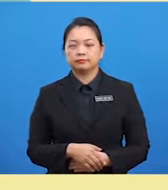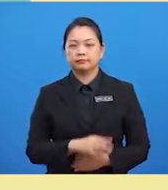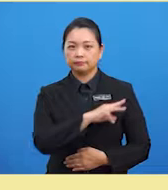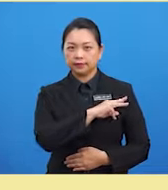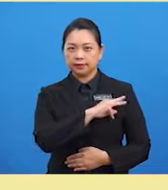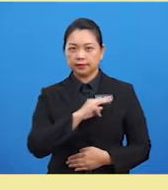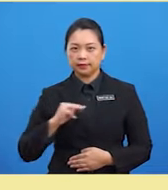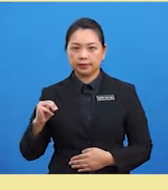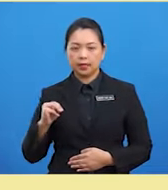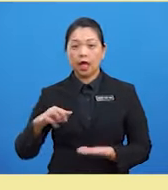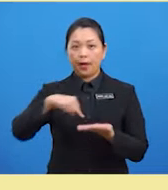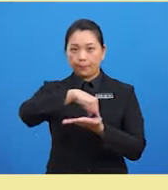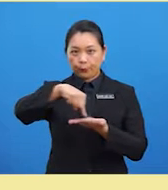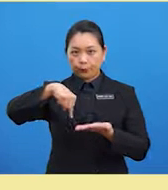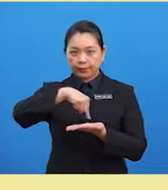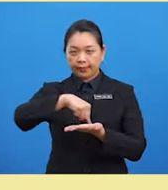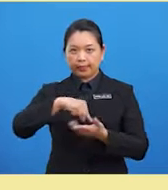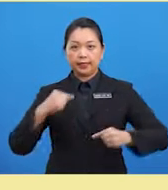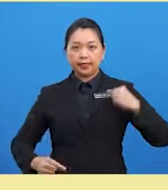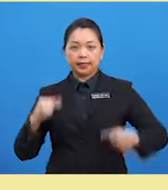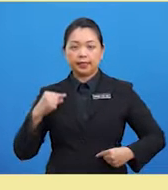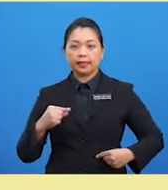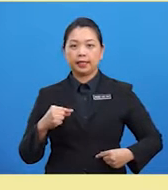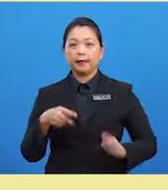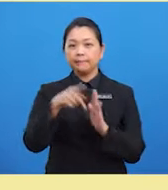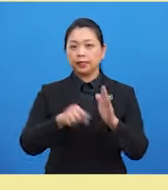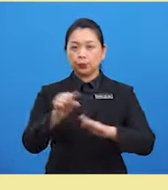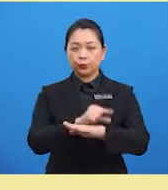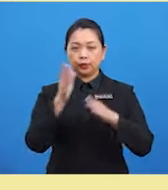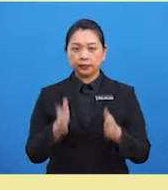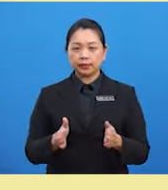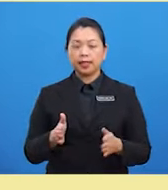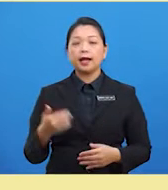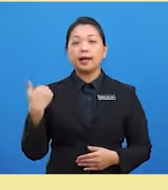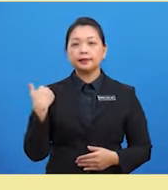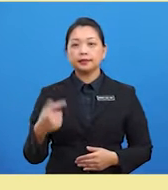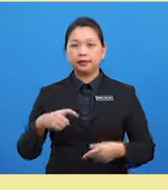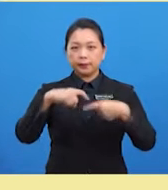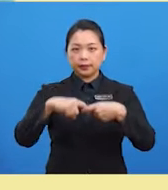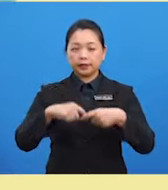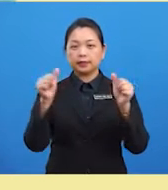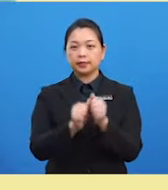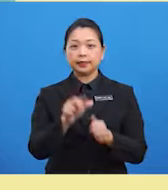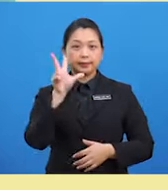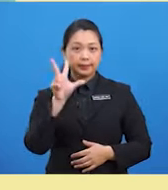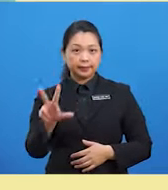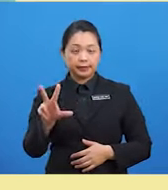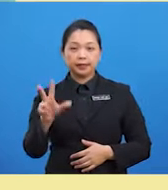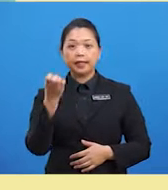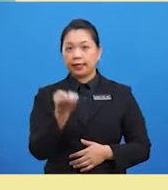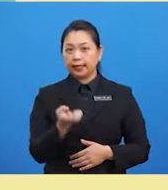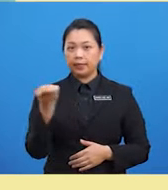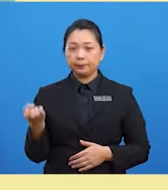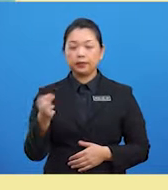Manakala model gelagat pengguna adalah berkaitan dengan tiga elemen